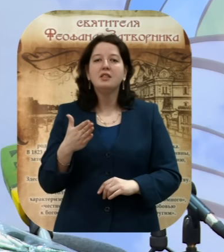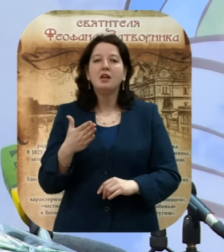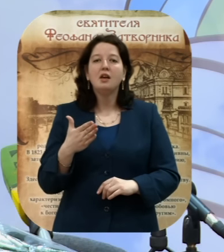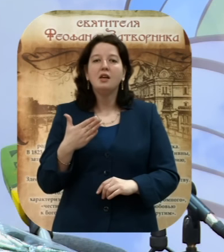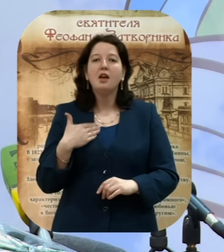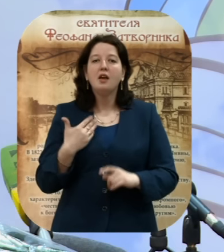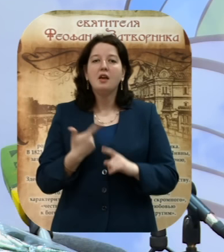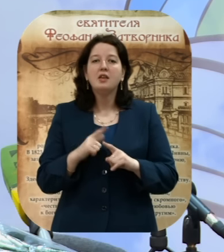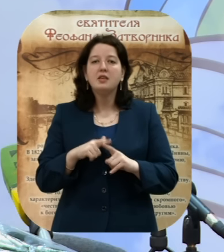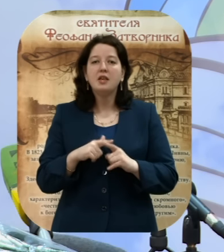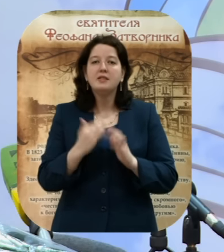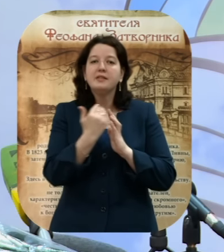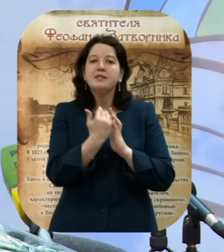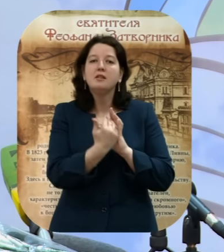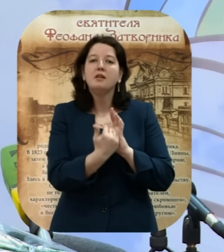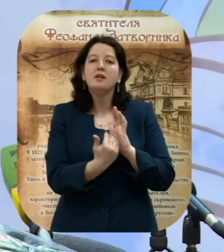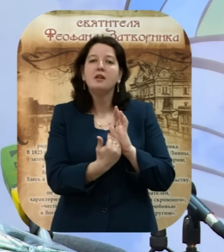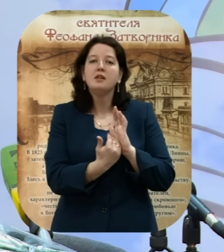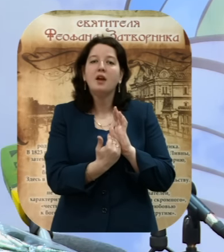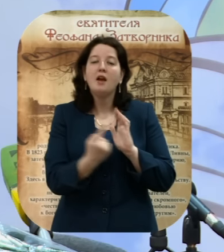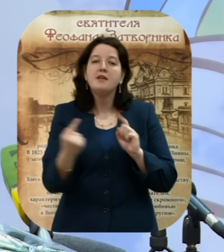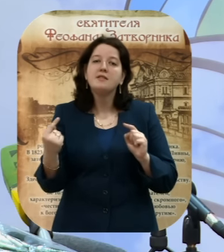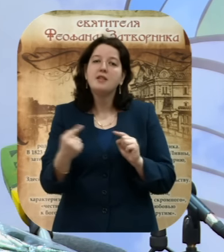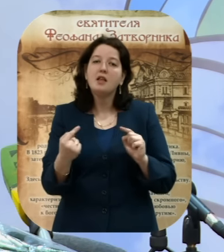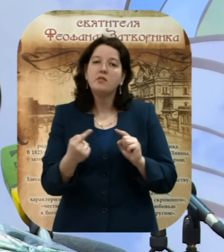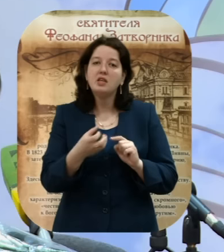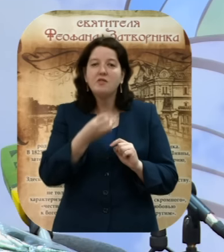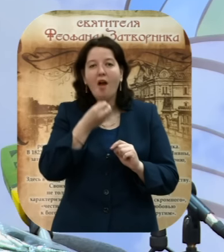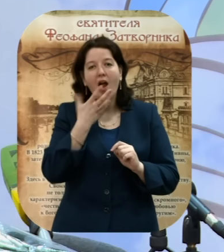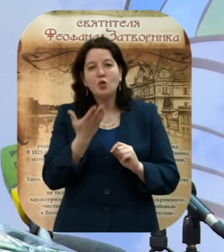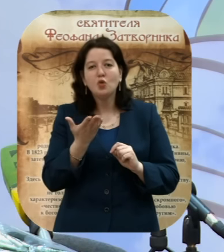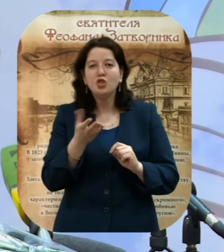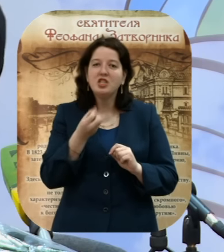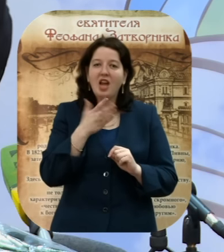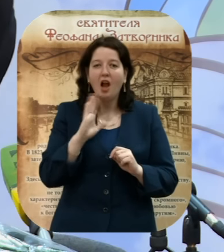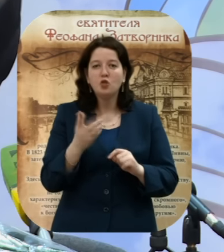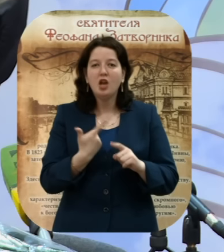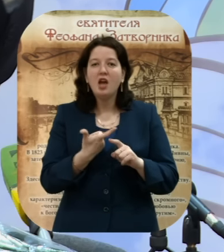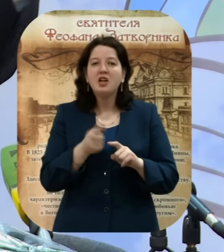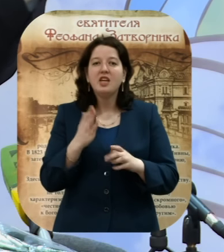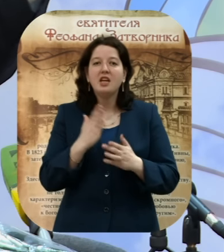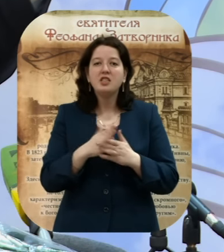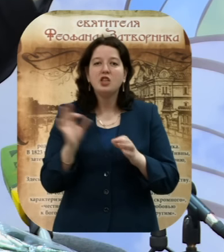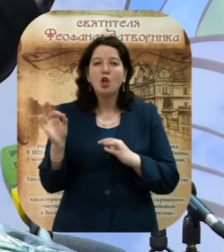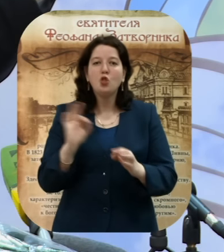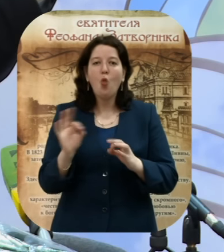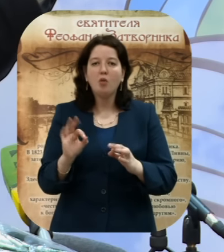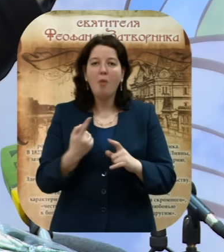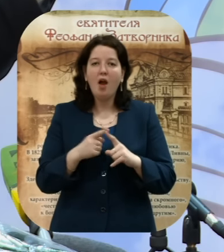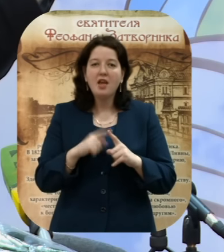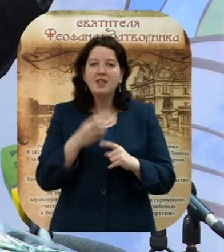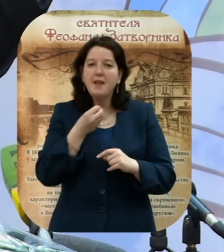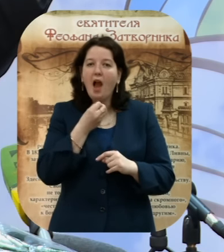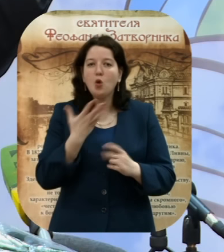мерило этой хорошести? Где эта норма этой хорошести?